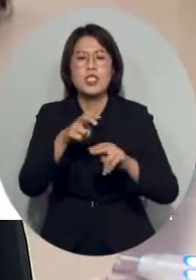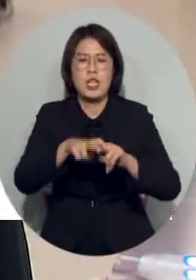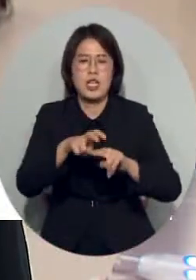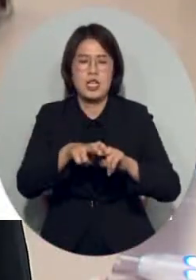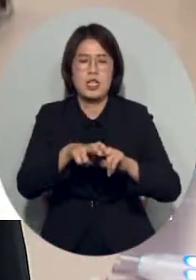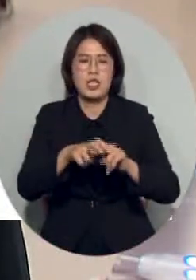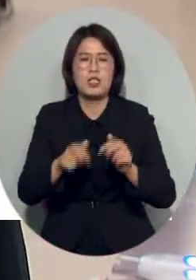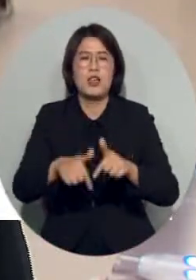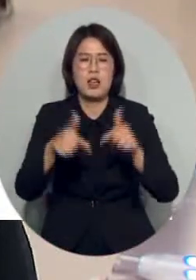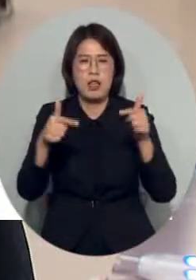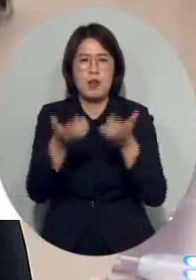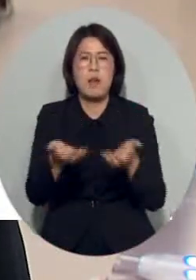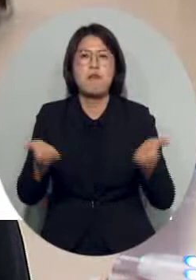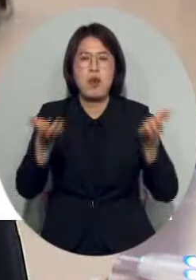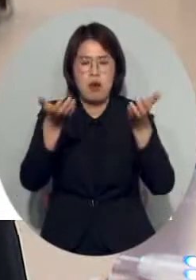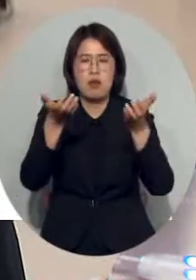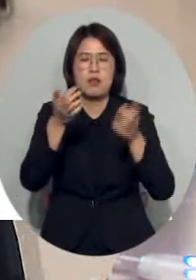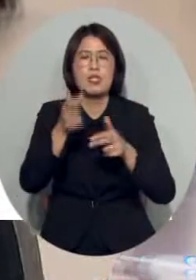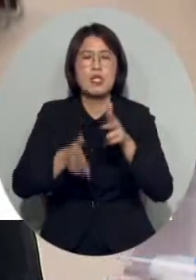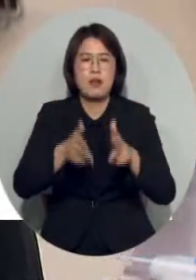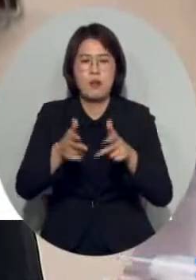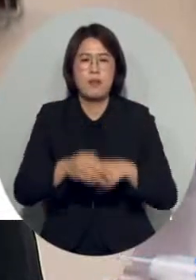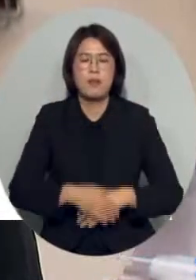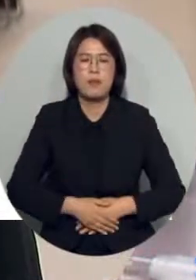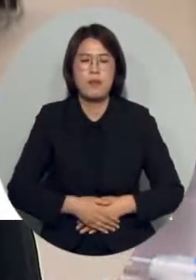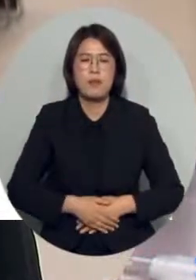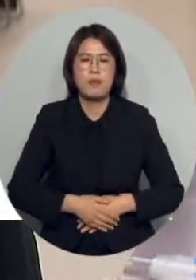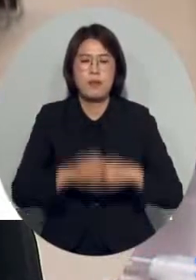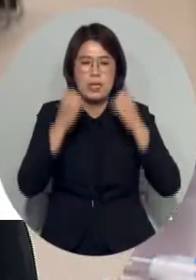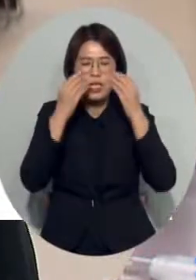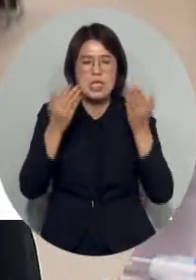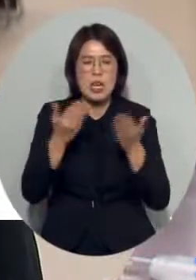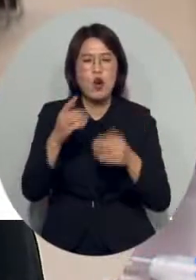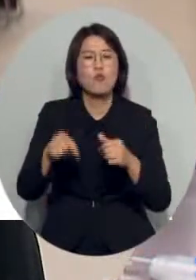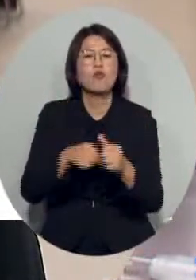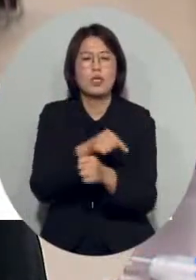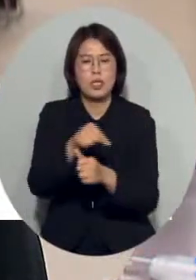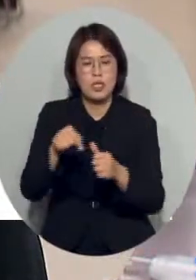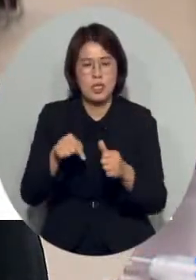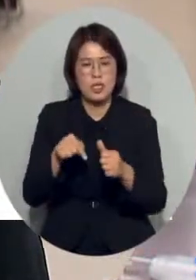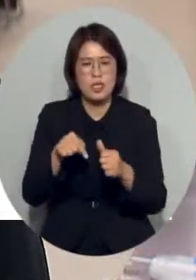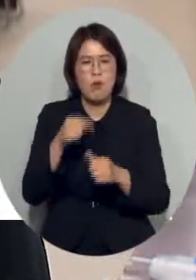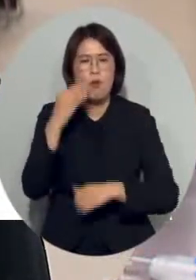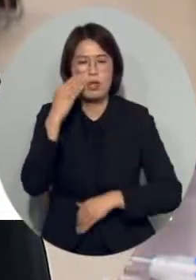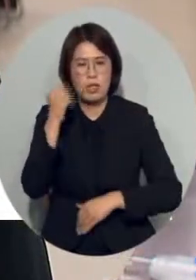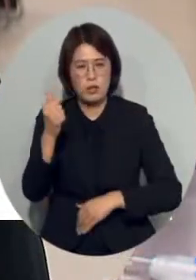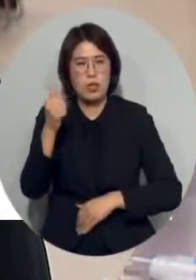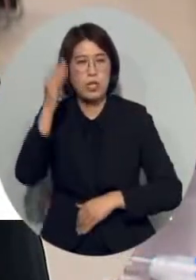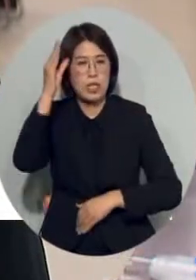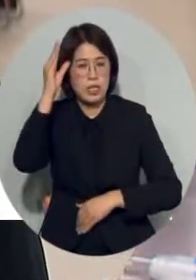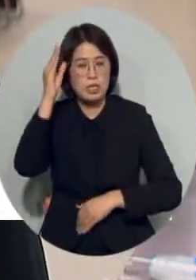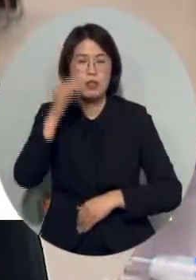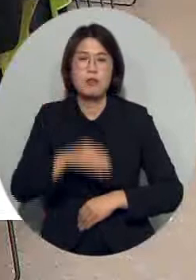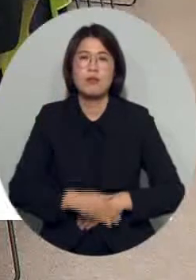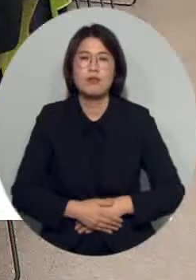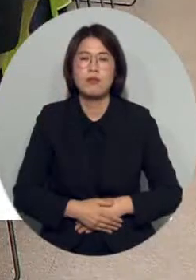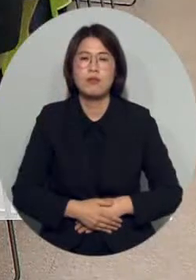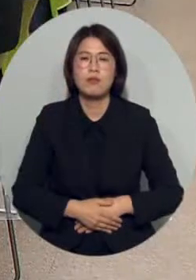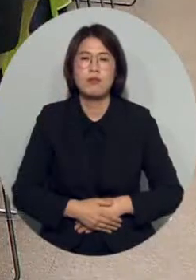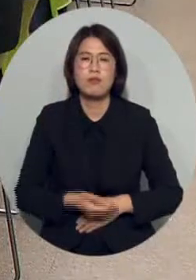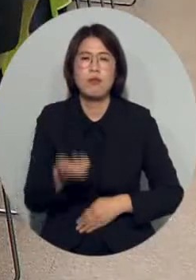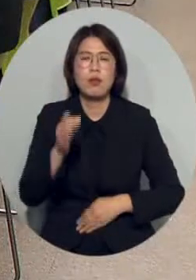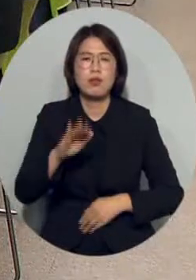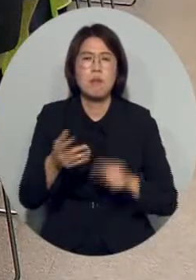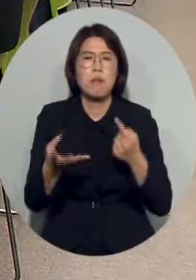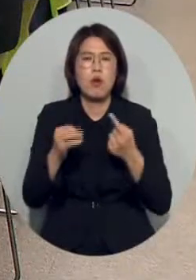측면으로서 상생 협력하는 큰 사업이라고 볼수 있죠. 창업 분위기를 이제 활성화시키는 데 아주 큰 기대를.